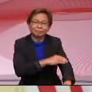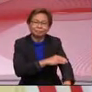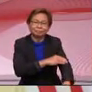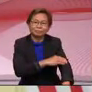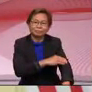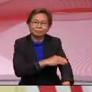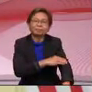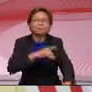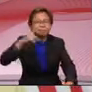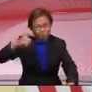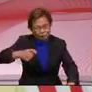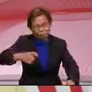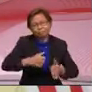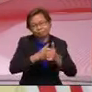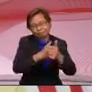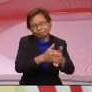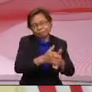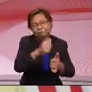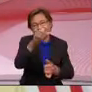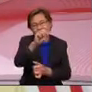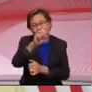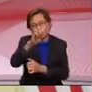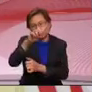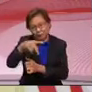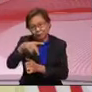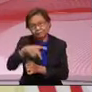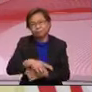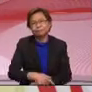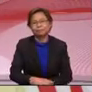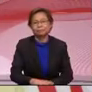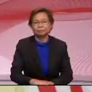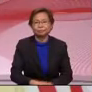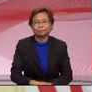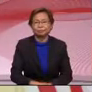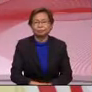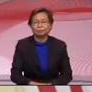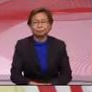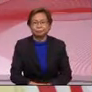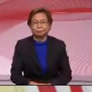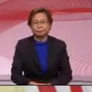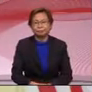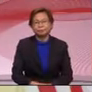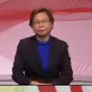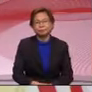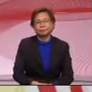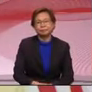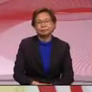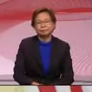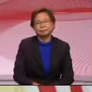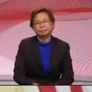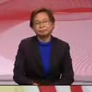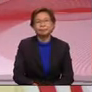mereka juga perlu mematuhi SOP yang dikeluarkan.